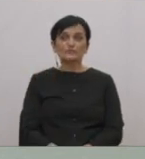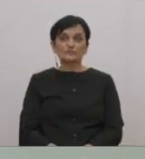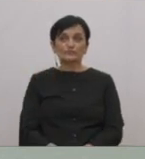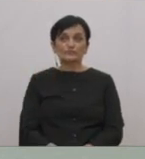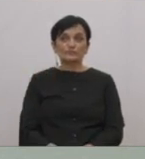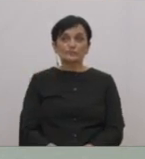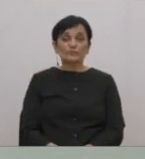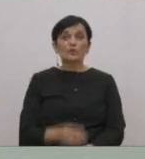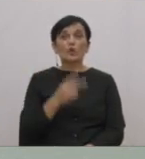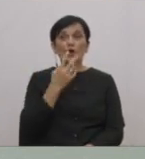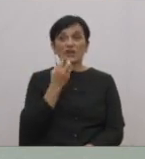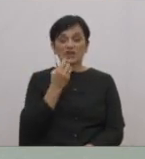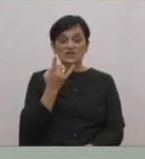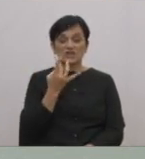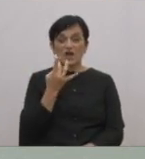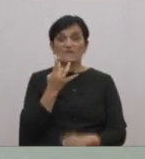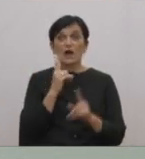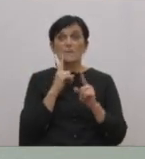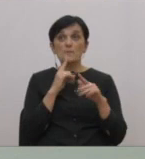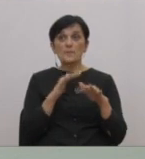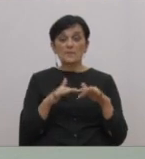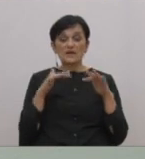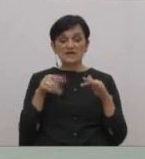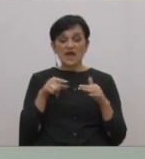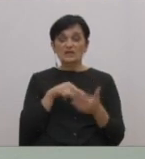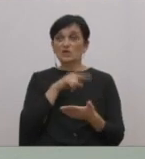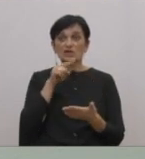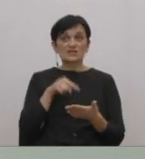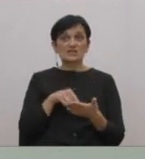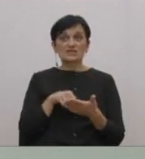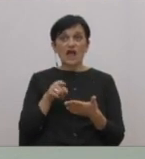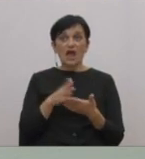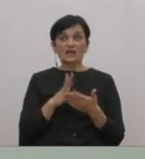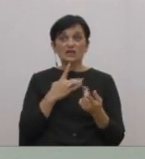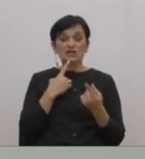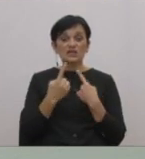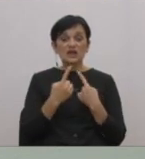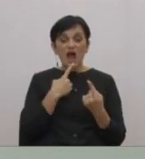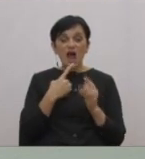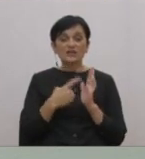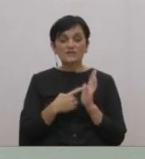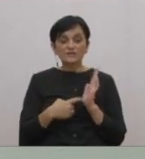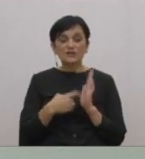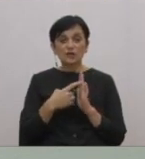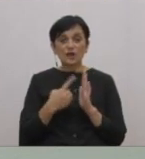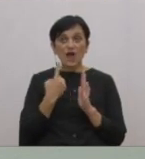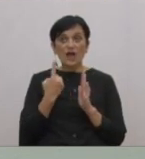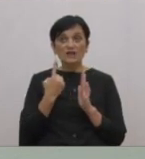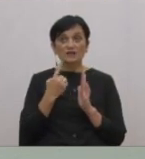sebi, i-a tirat sebi, i-a tirat sebi, i-a tirat sebi, i-a tirat sebi, i-a tirat sebi, i-a tirat sebi, i-a tirat sebi, i-a tirat sebi, i-a tirat sebi, i-a tirat sebi, i-a tirat sebi, i-a